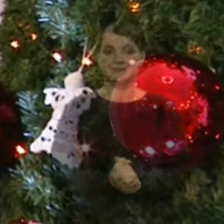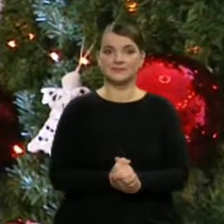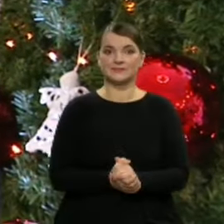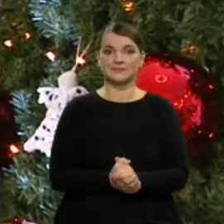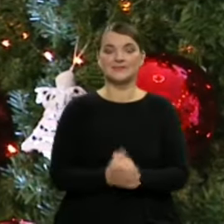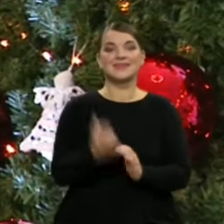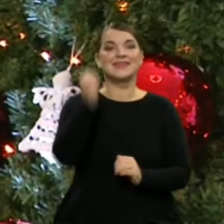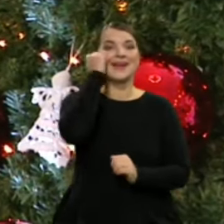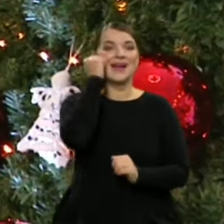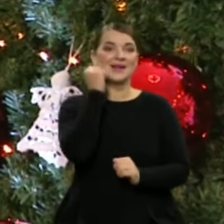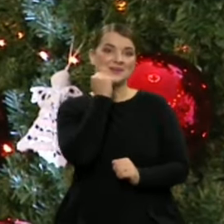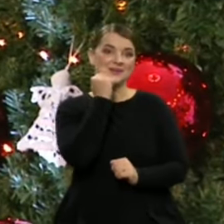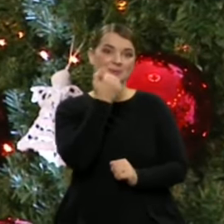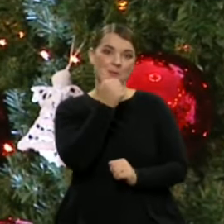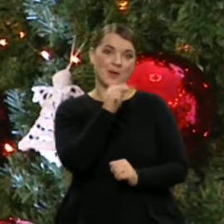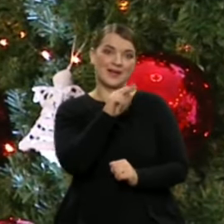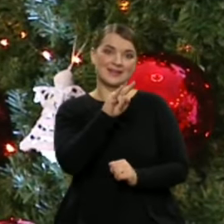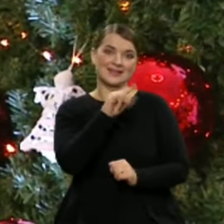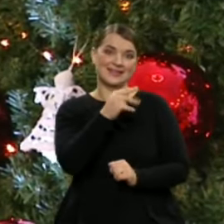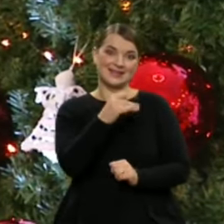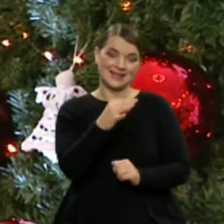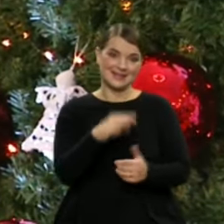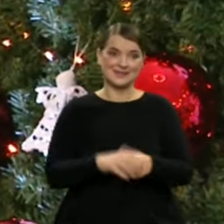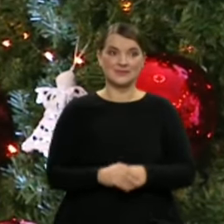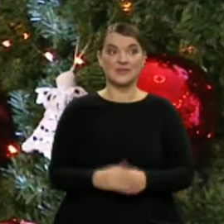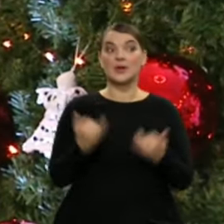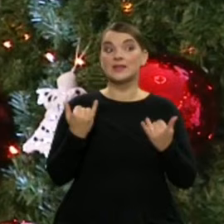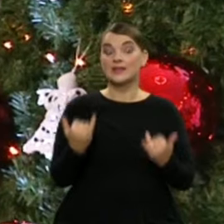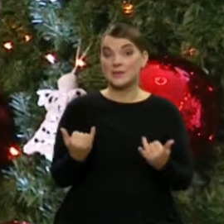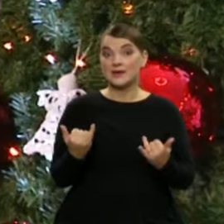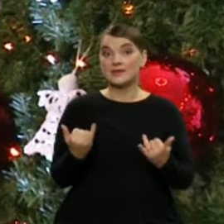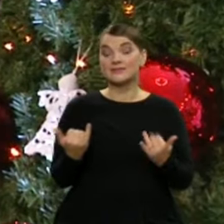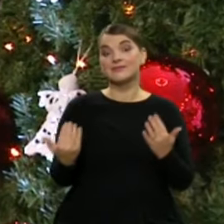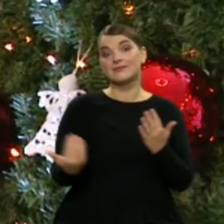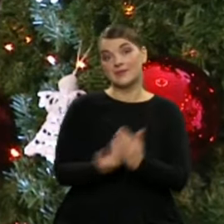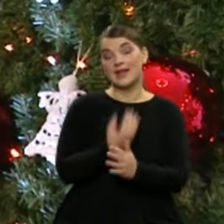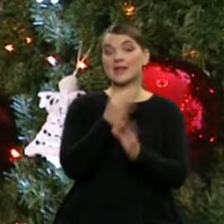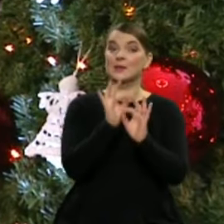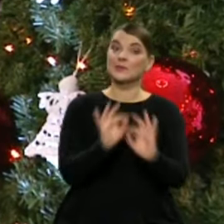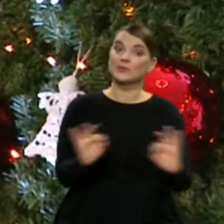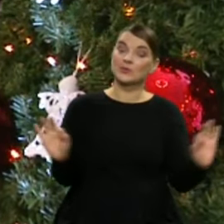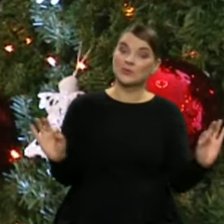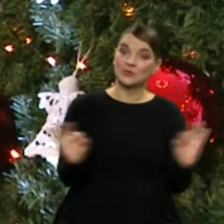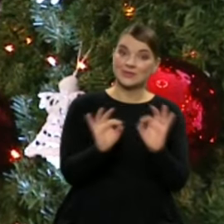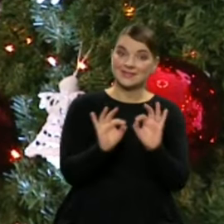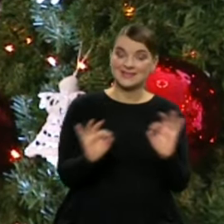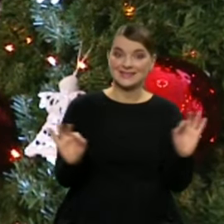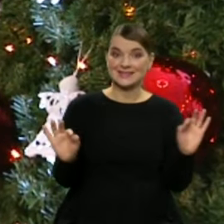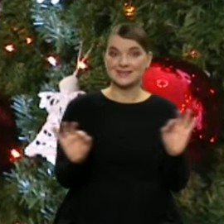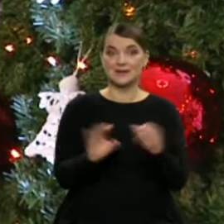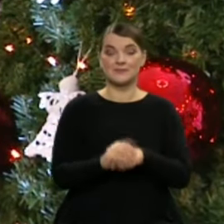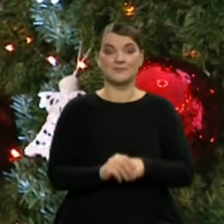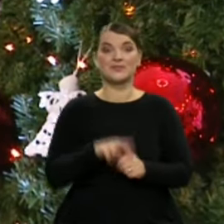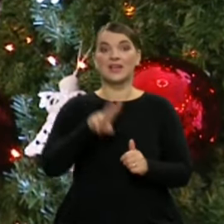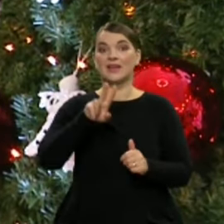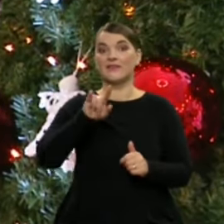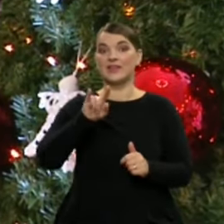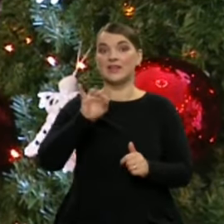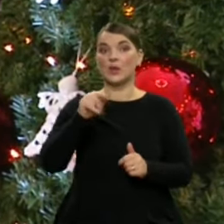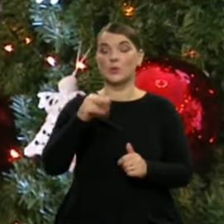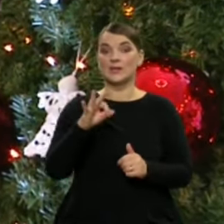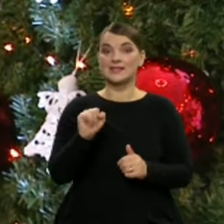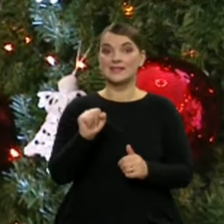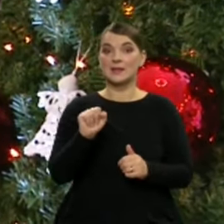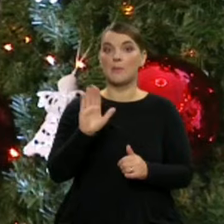Dėkojame Martynui, o dabar laikas dar vienam muzikos kūriniui. Vytautas Babravičius,